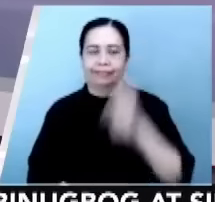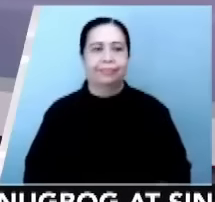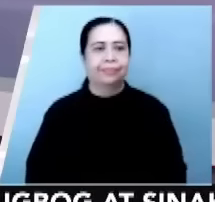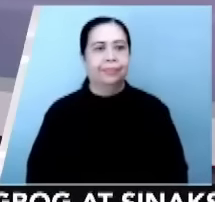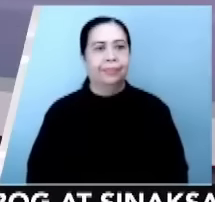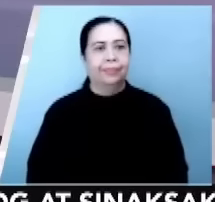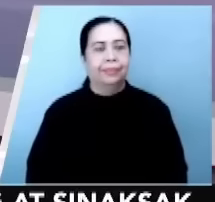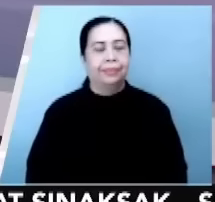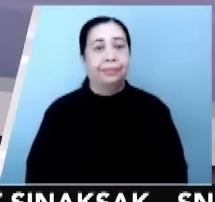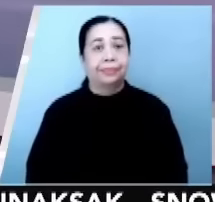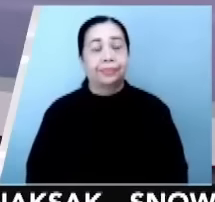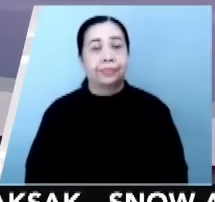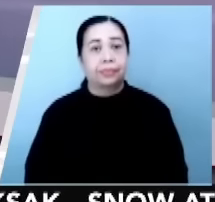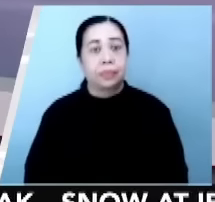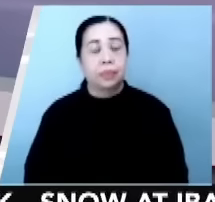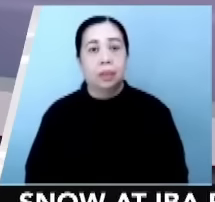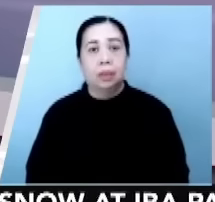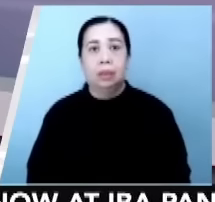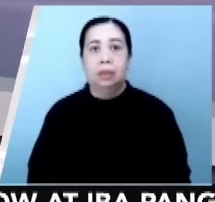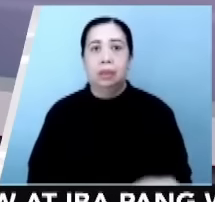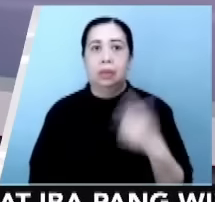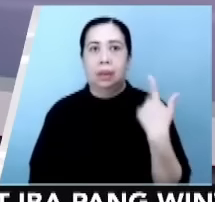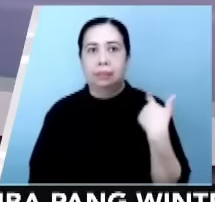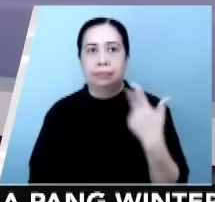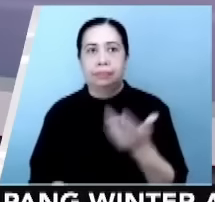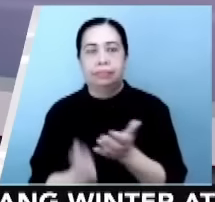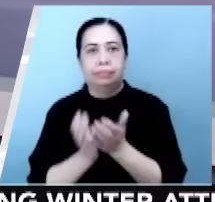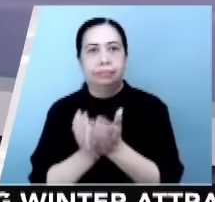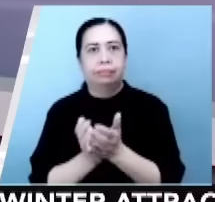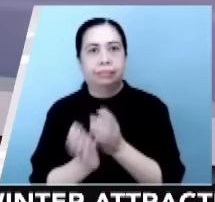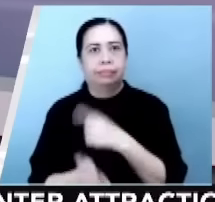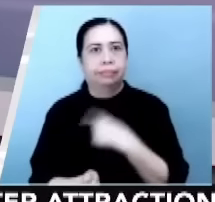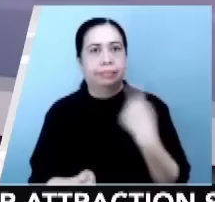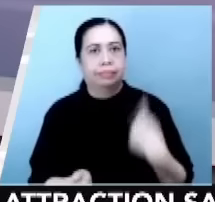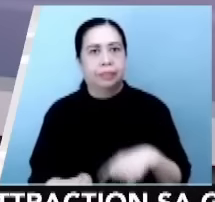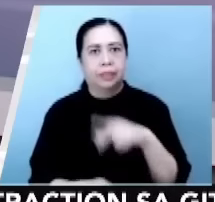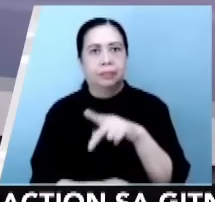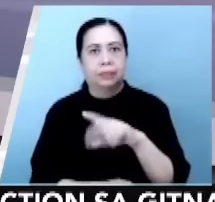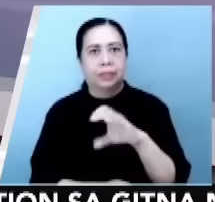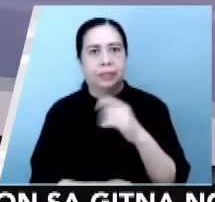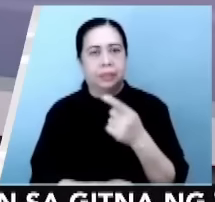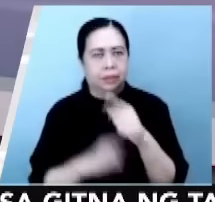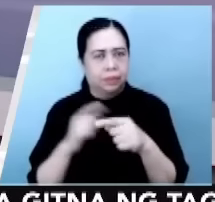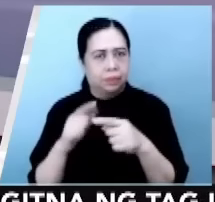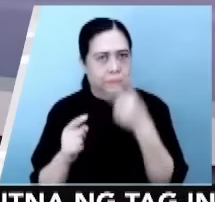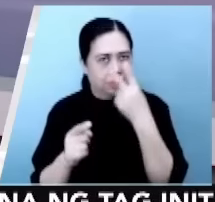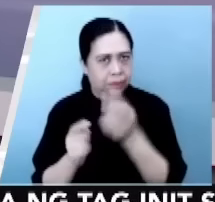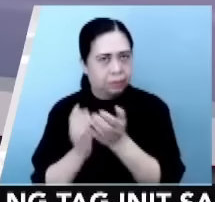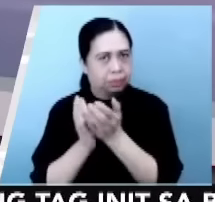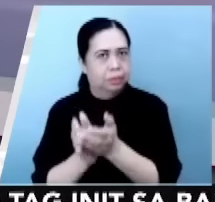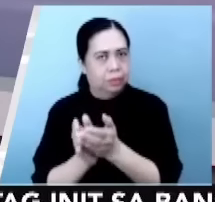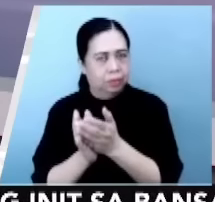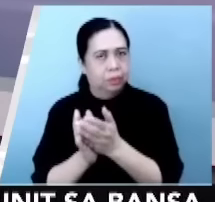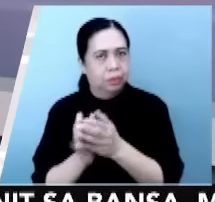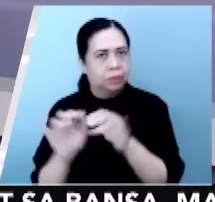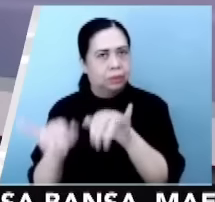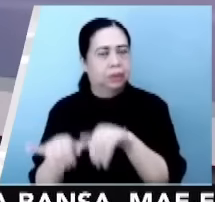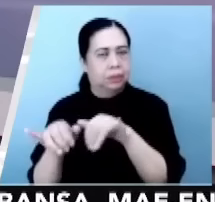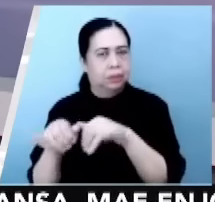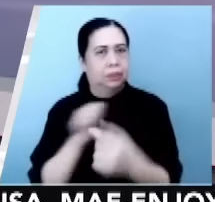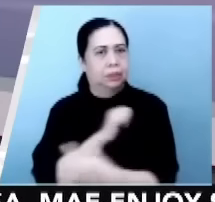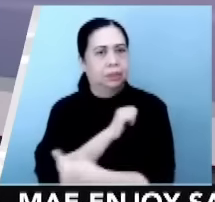pitong tripulanteng Chino ang nadatnan ng Philippine coast guard ng inspeksyunin ang isang barkong nakaangkla sa Zambales